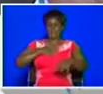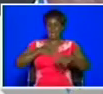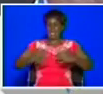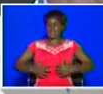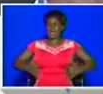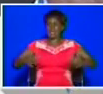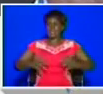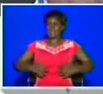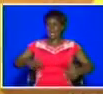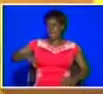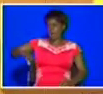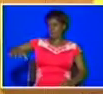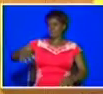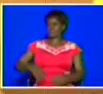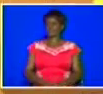are.